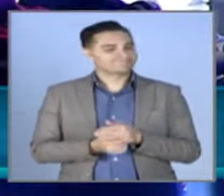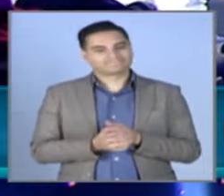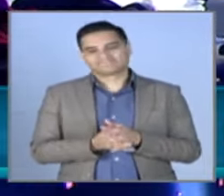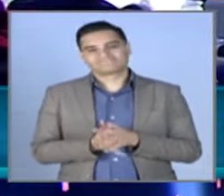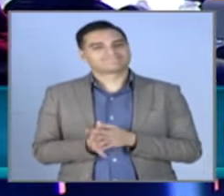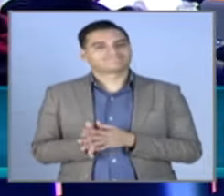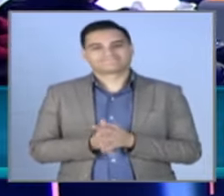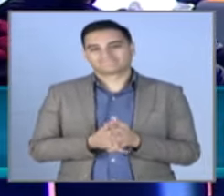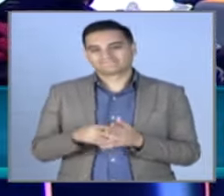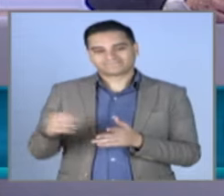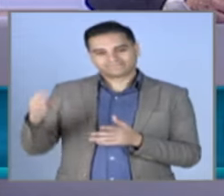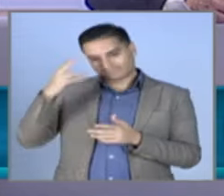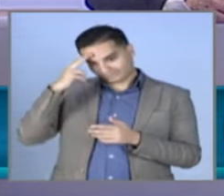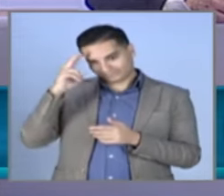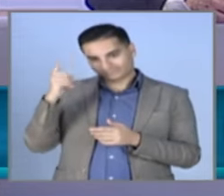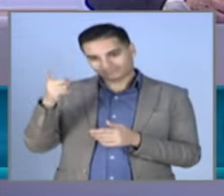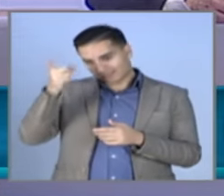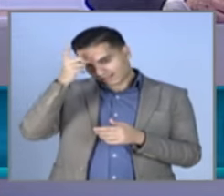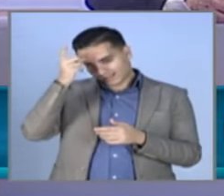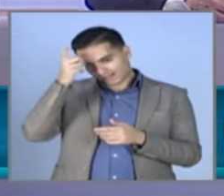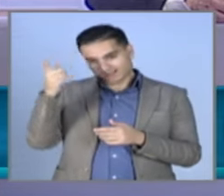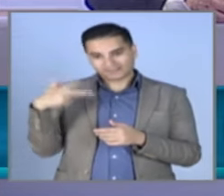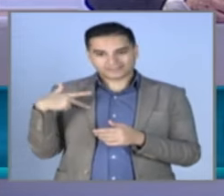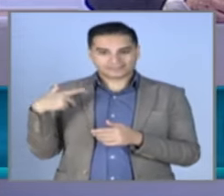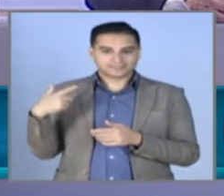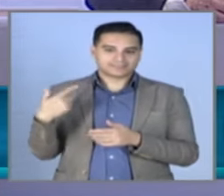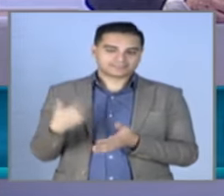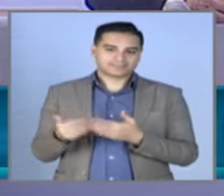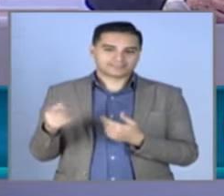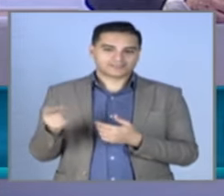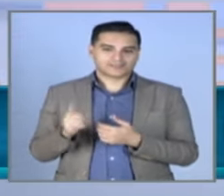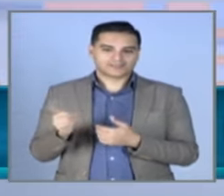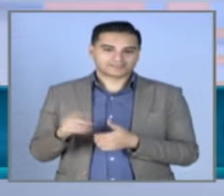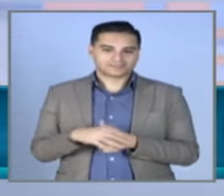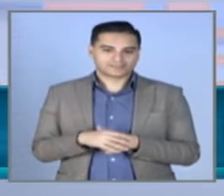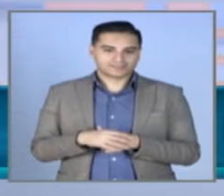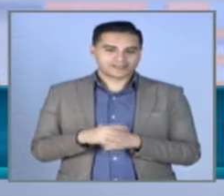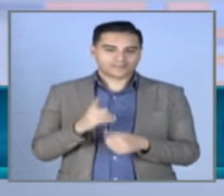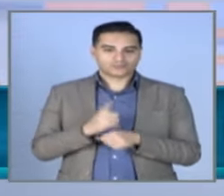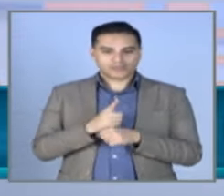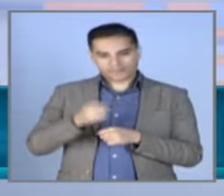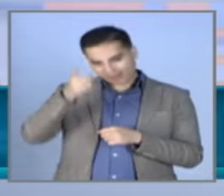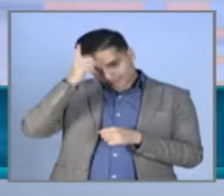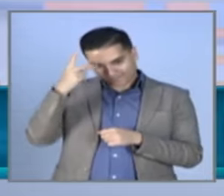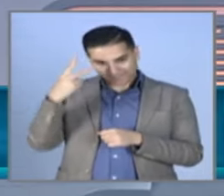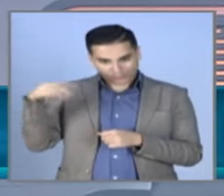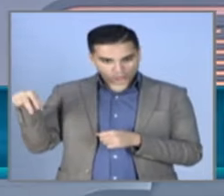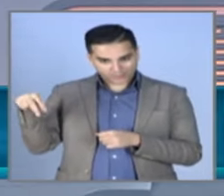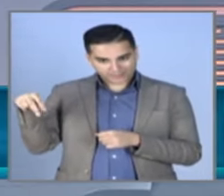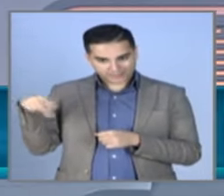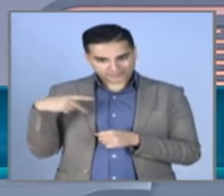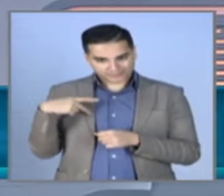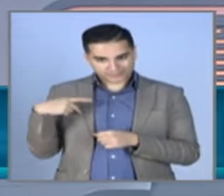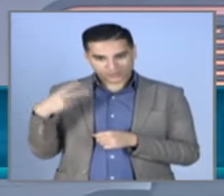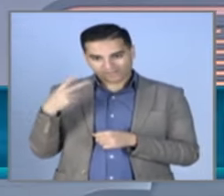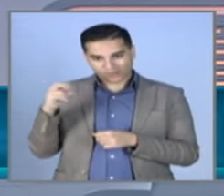خاطئه مين يا يحيى هو بتاع المانيا تقريبا صح ولا دي شم كان مدرب المانيا في 2008